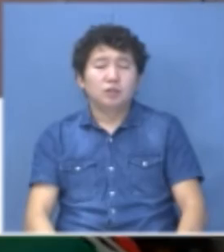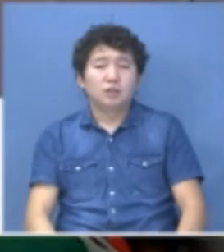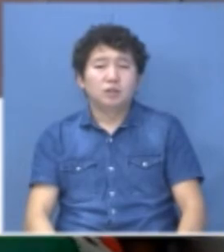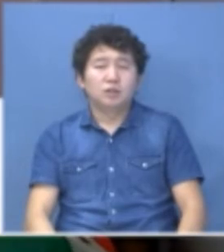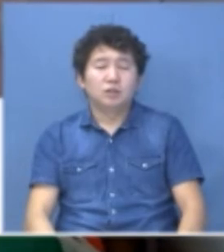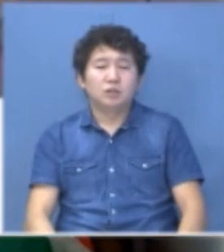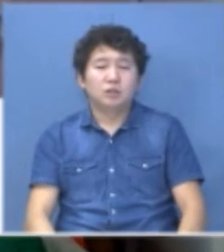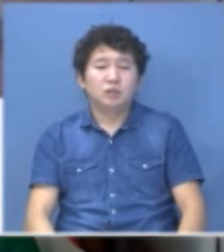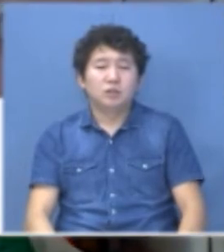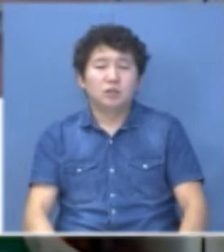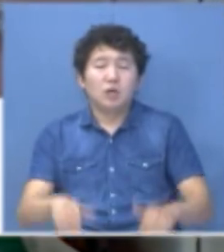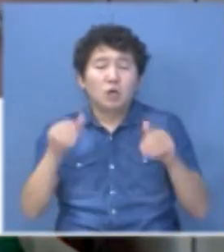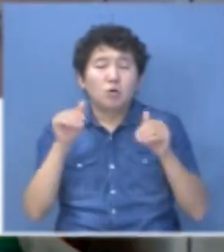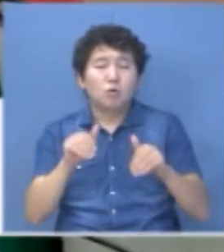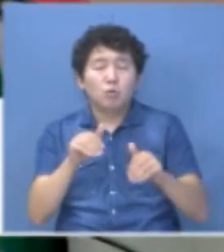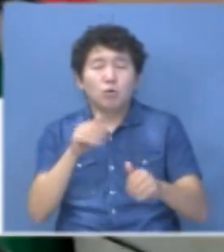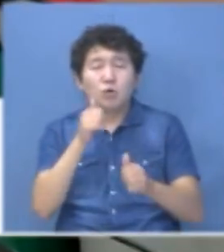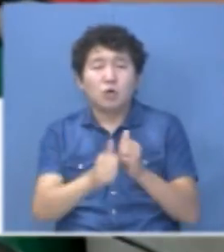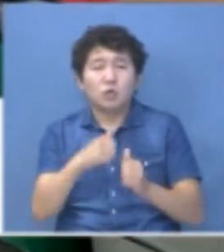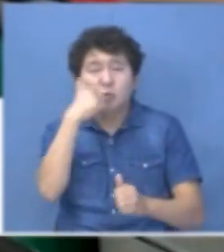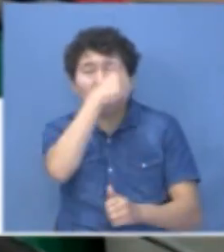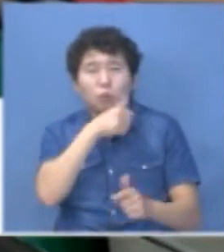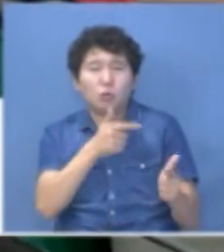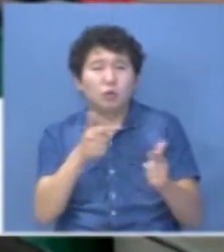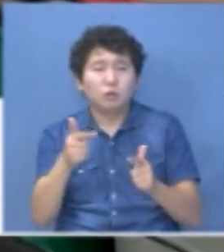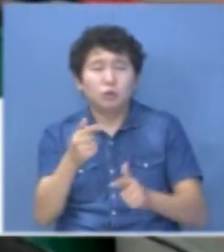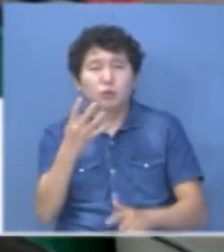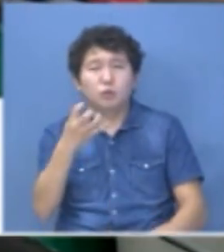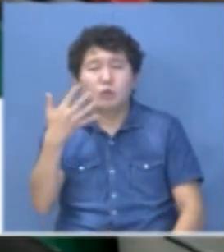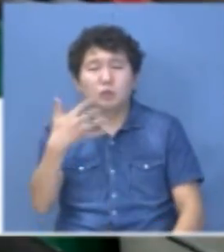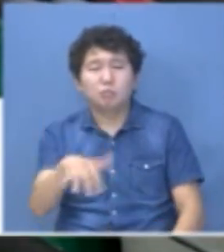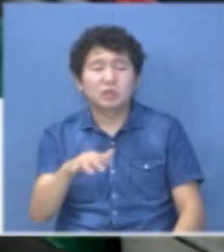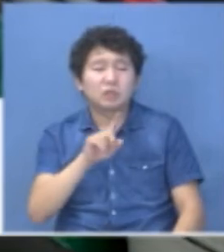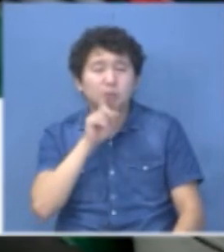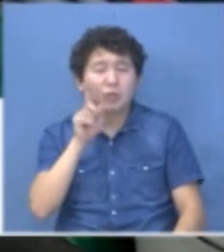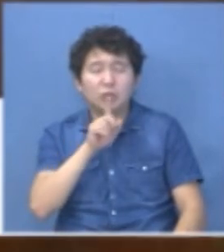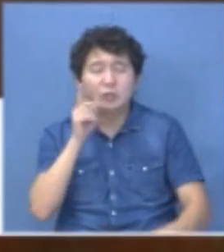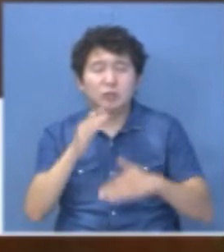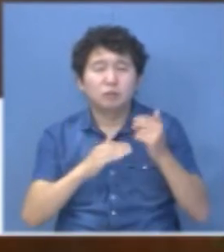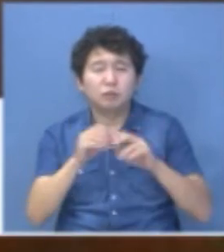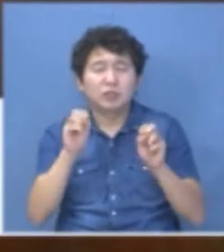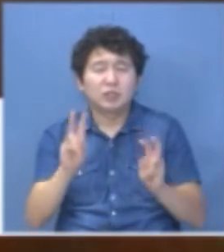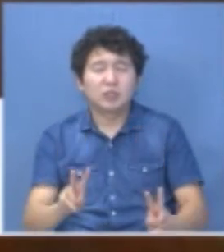Учебное заведение ежегодно готовит около 450-500 молодых специалистов.